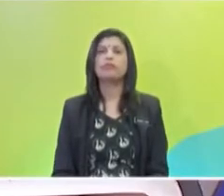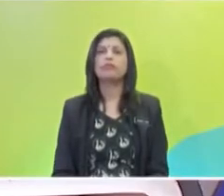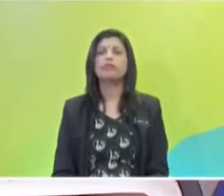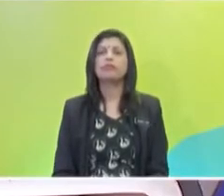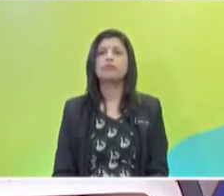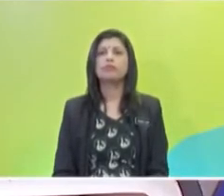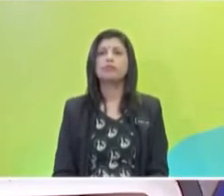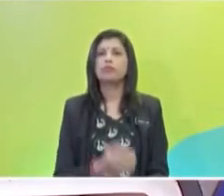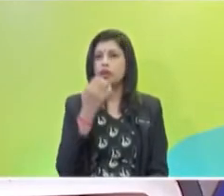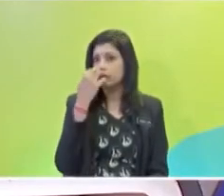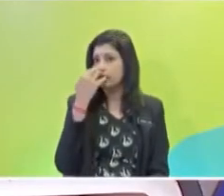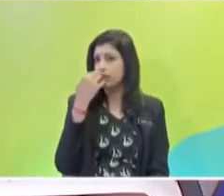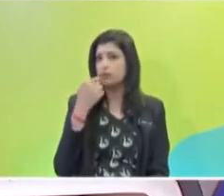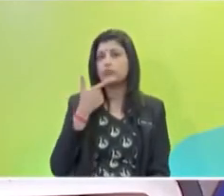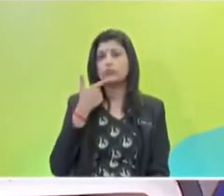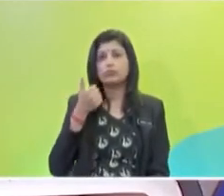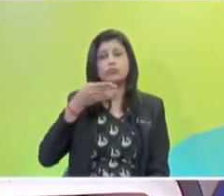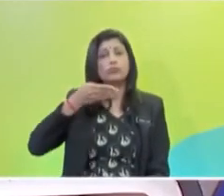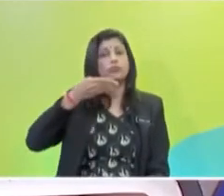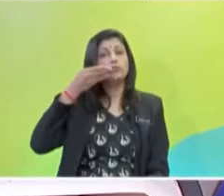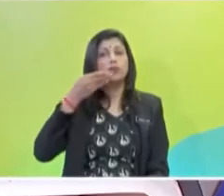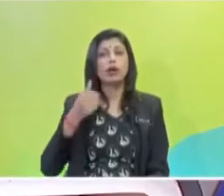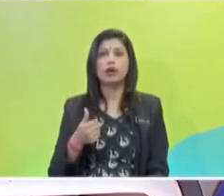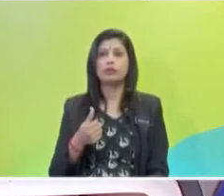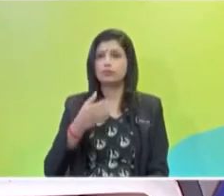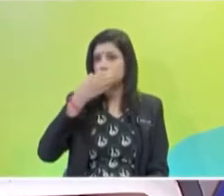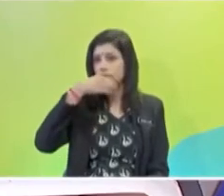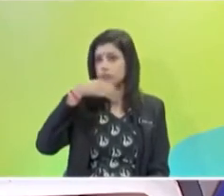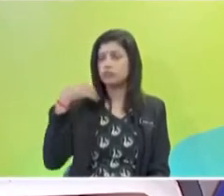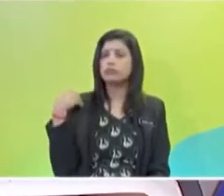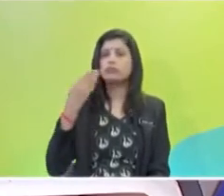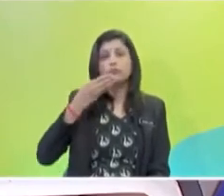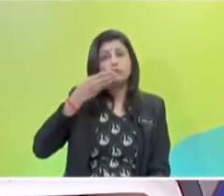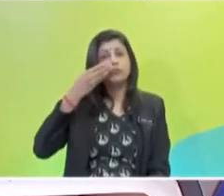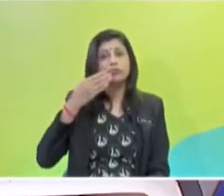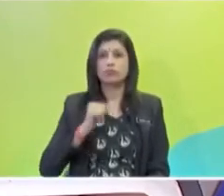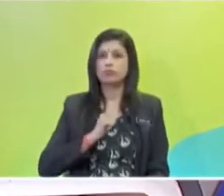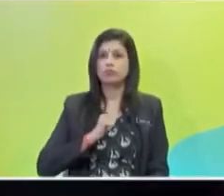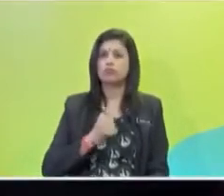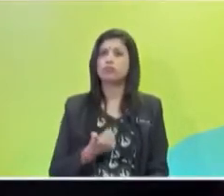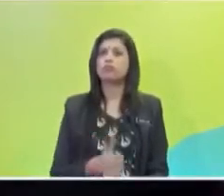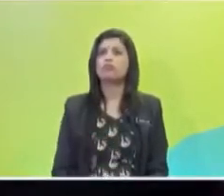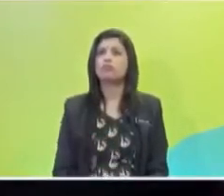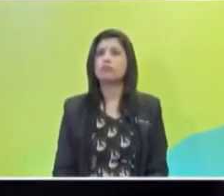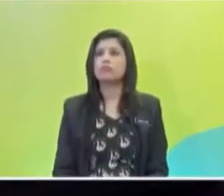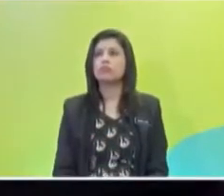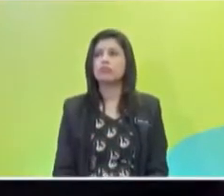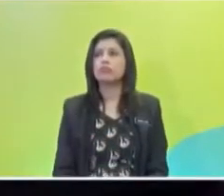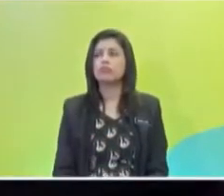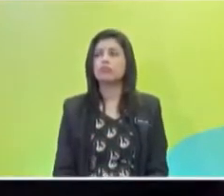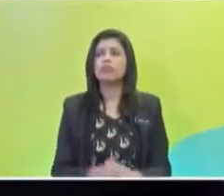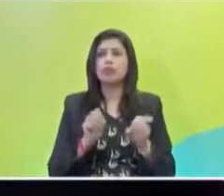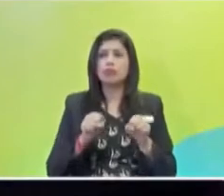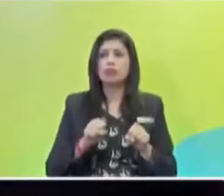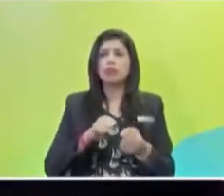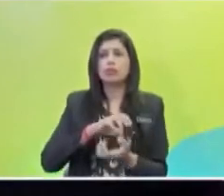tersendiri. Buah apple pun dia ada bau yang tersendiri. Okey, buah belimbing. Boleh tak kalau kita campur buah durian jadi rojak